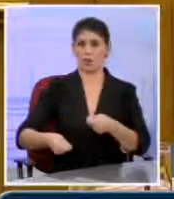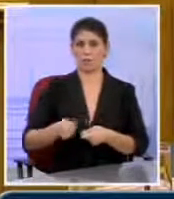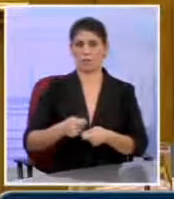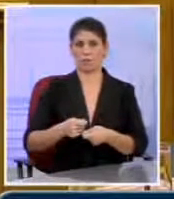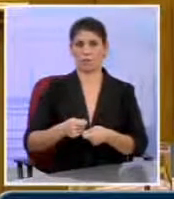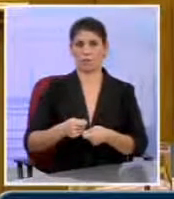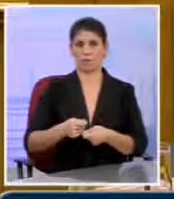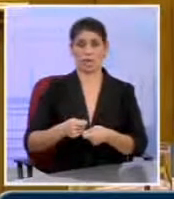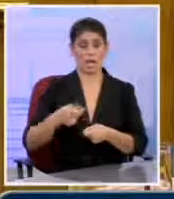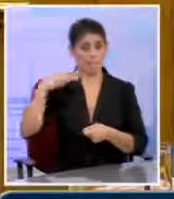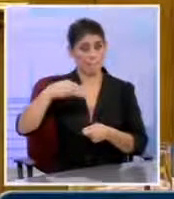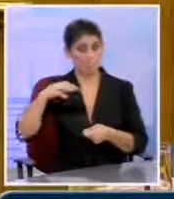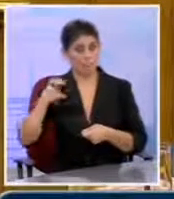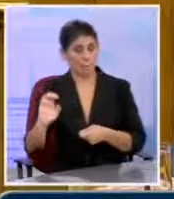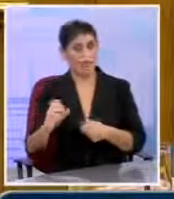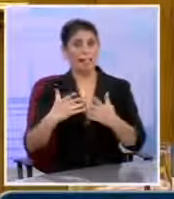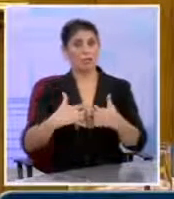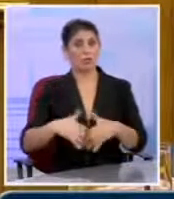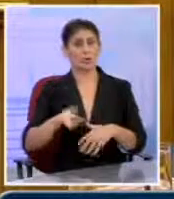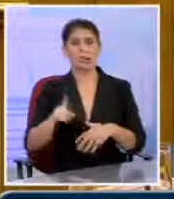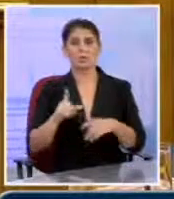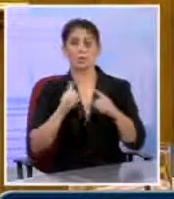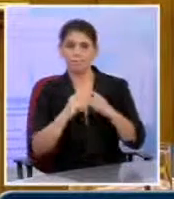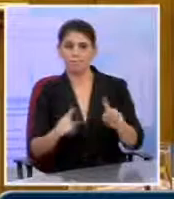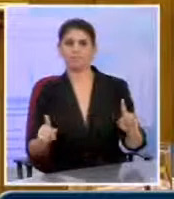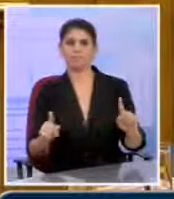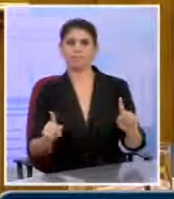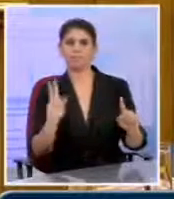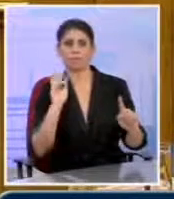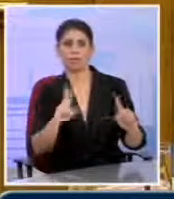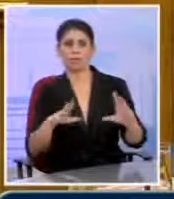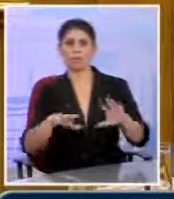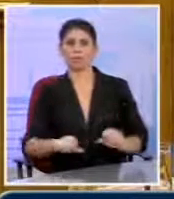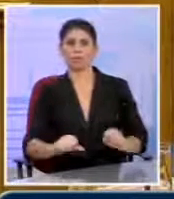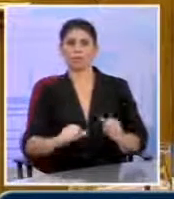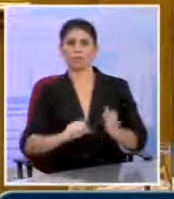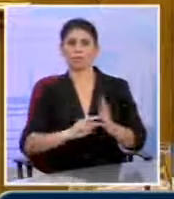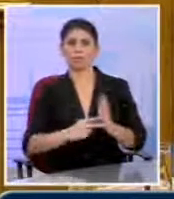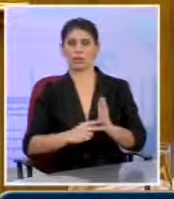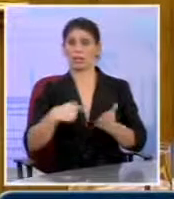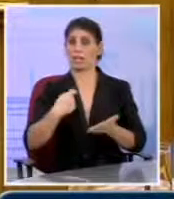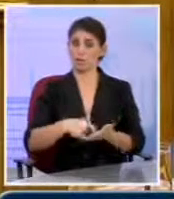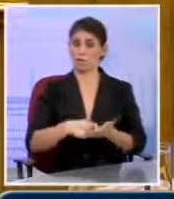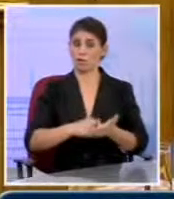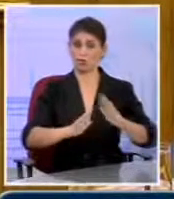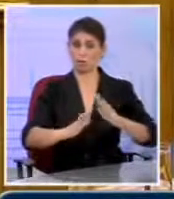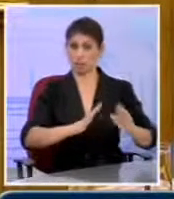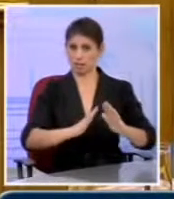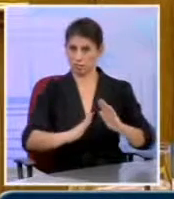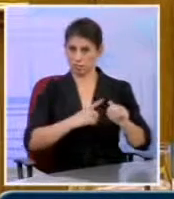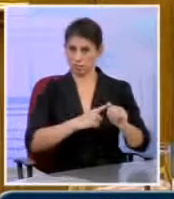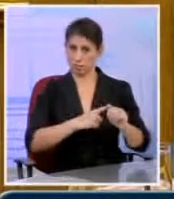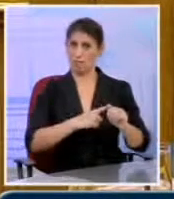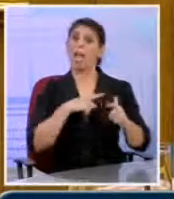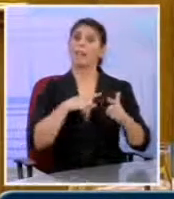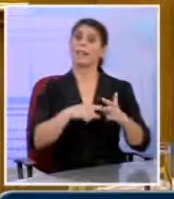Τα μέσα ενημέρωσης λειτουργούσαν σε ένα ιδιότυπο και διακριτό καθεστώς οικονομικής και φορολογικής ασυλίας, αλλά